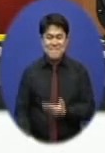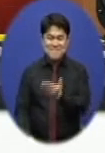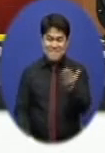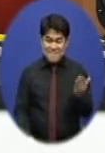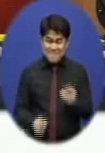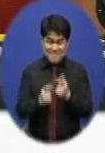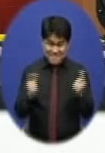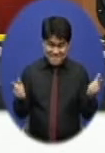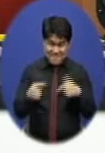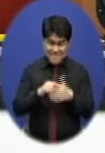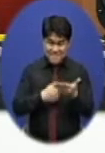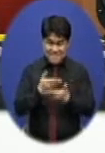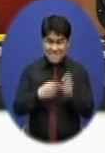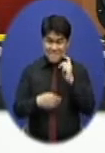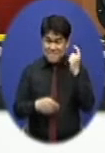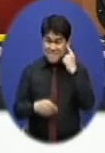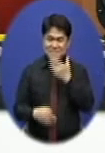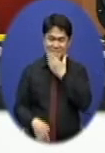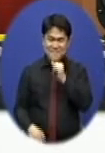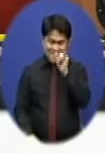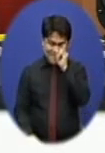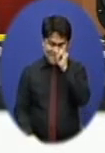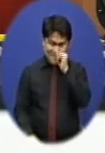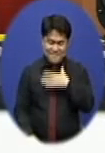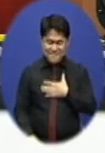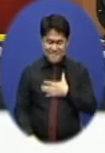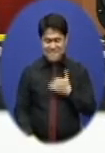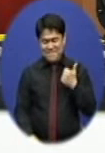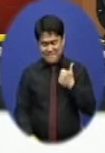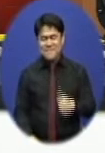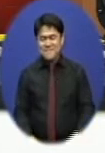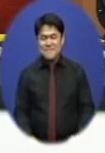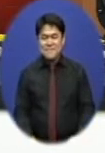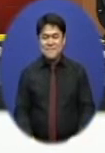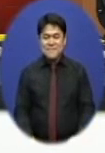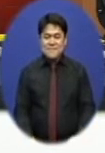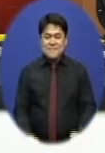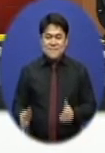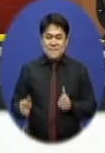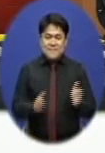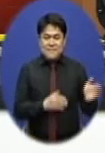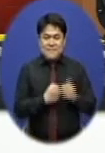이렇게 마음을 나누고 노래를 들어서 정말 행복하고 가슴이 뿌듯해집니다. 그래요. 네. 네.